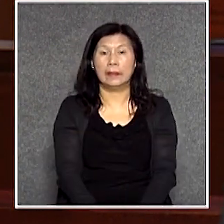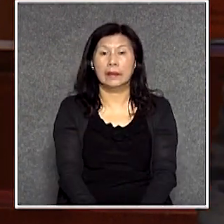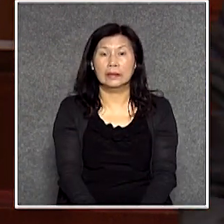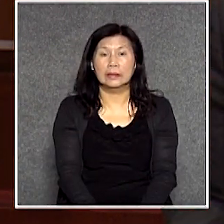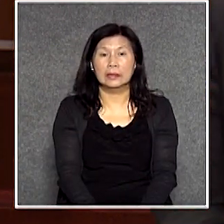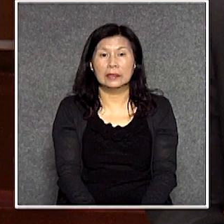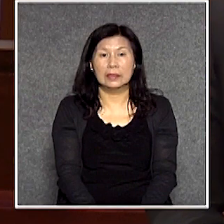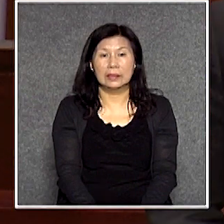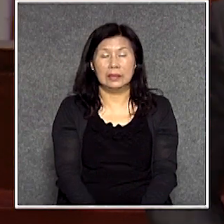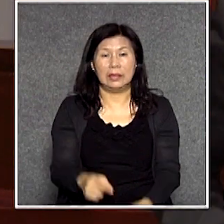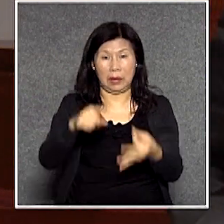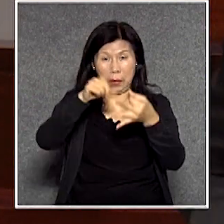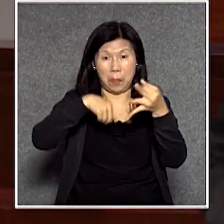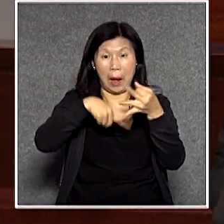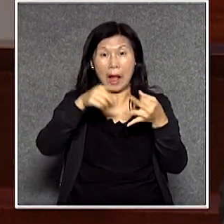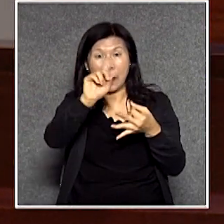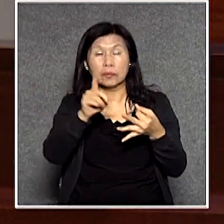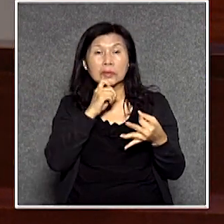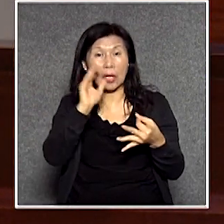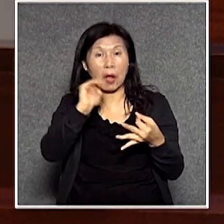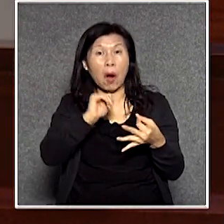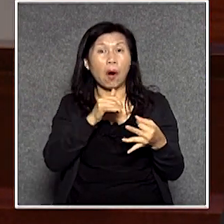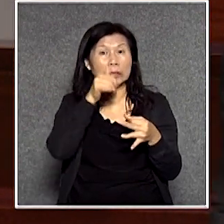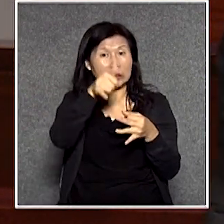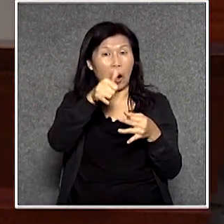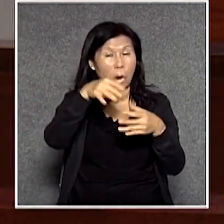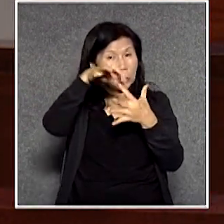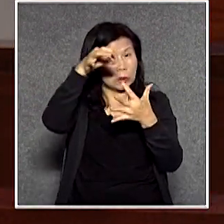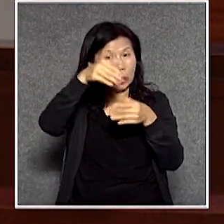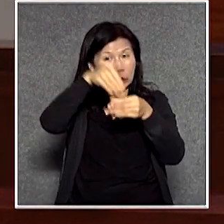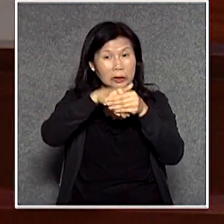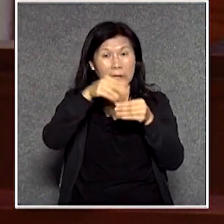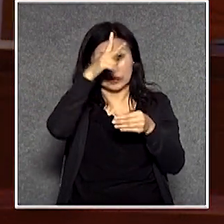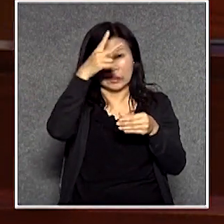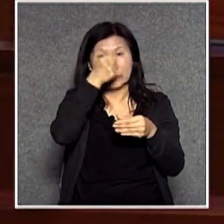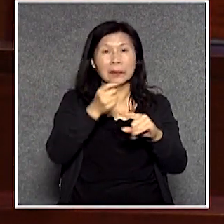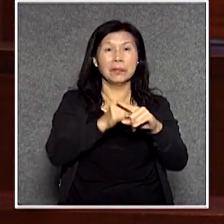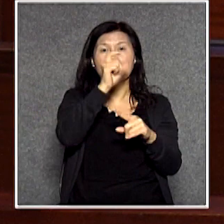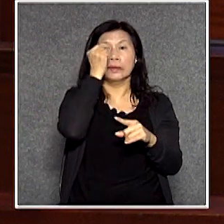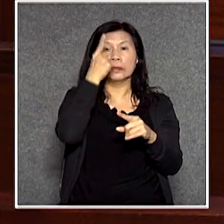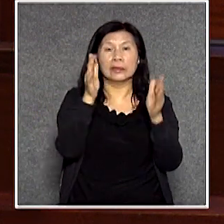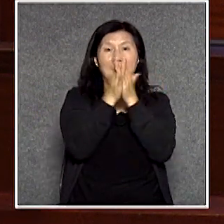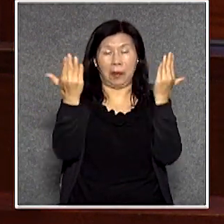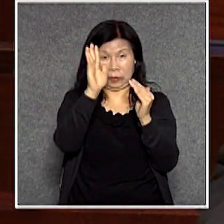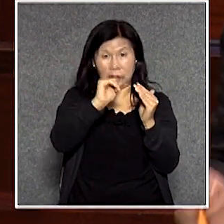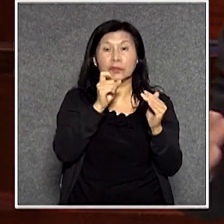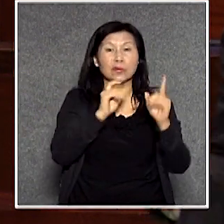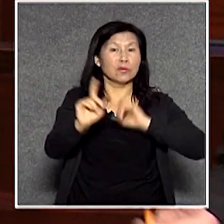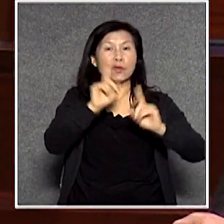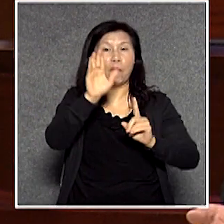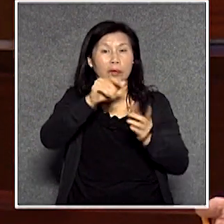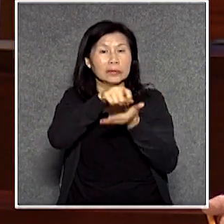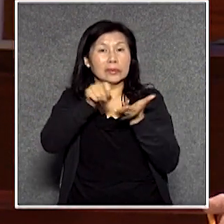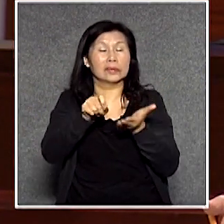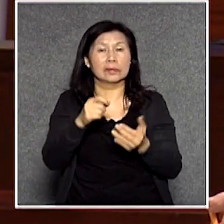是現在很流行點名哪些人有資格出閘入閘的，很奇怪，這是什麼世界來的？真的報紙都可以，報紙沒所謂，它是評論